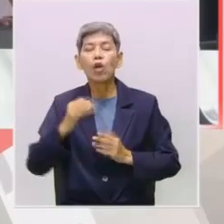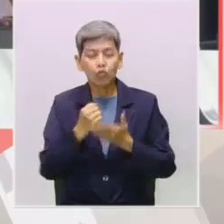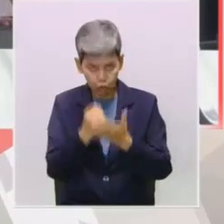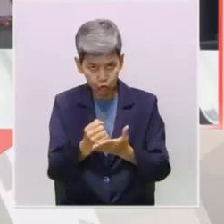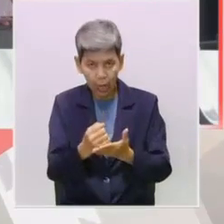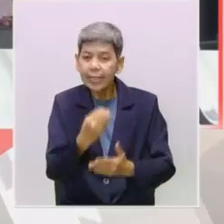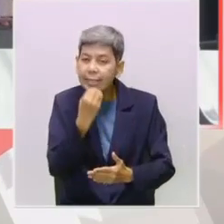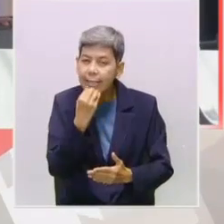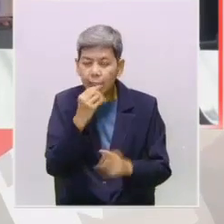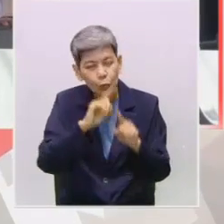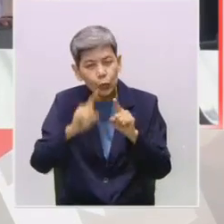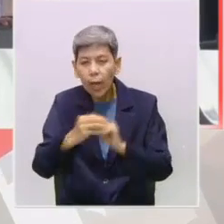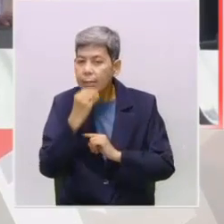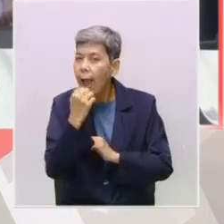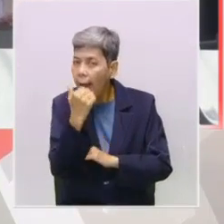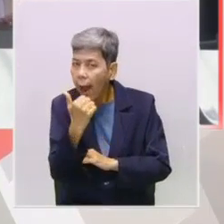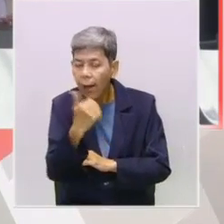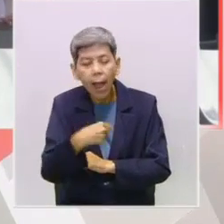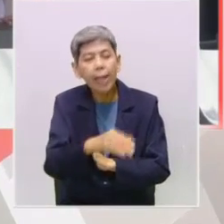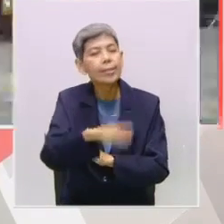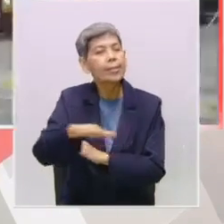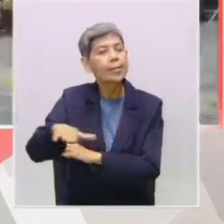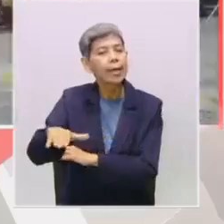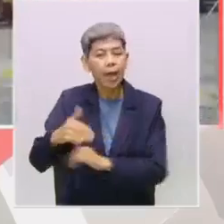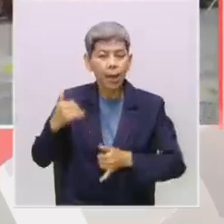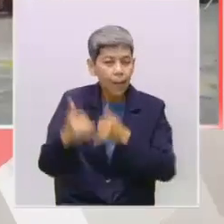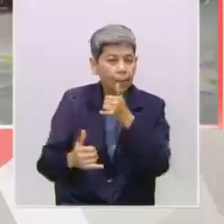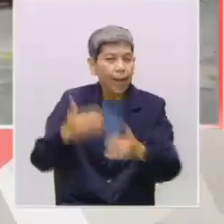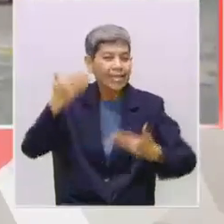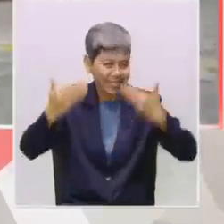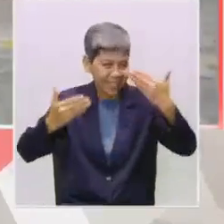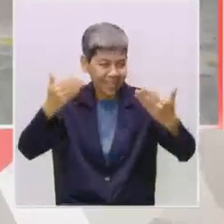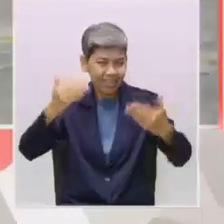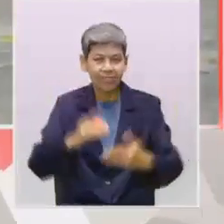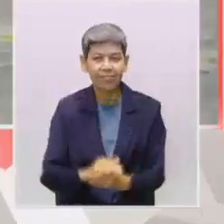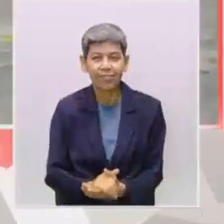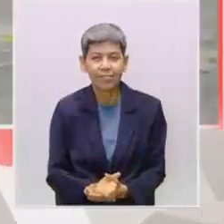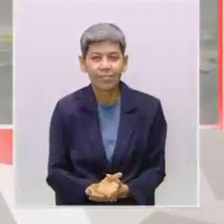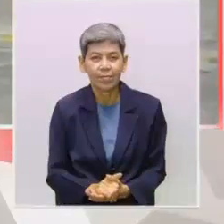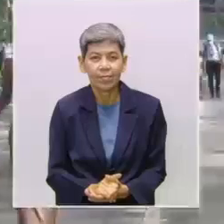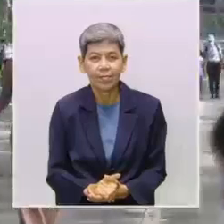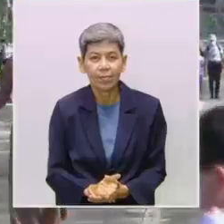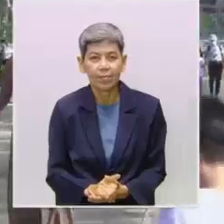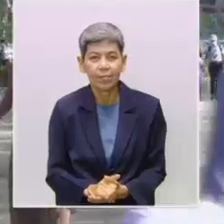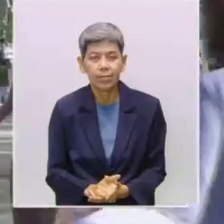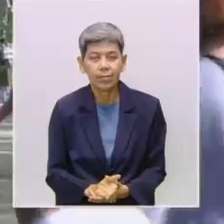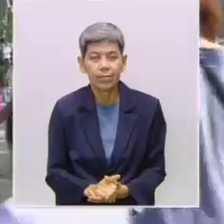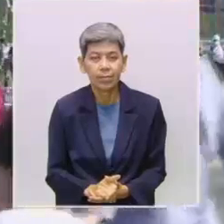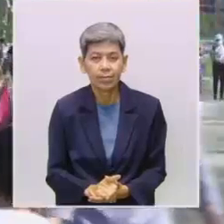ได้สนับสนุนอาหารพร้อมรับประทานค่ะให้แก่เด็กๆและเยาวชนที่มาร่วมกิจกรรมในวันนี้ด้วยนะคะ